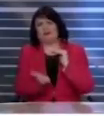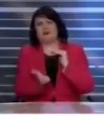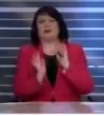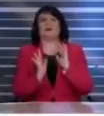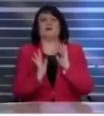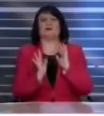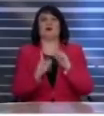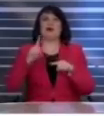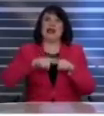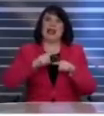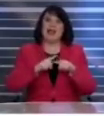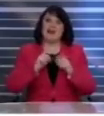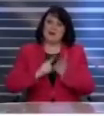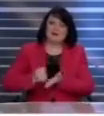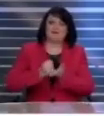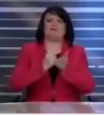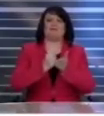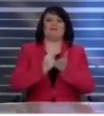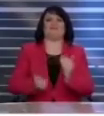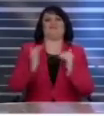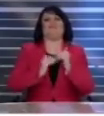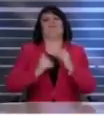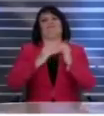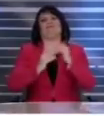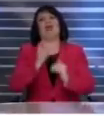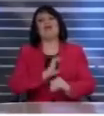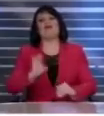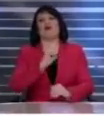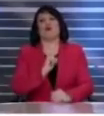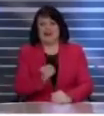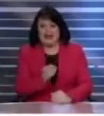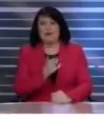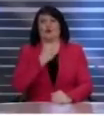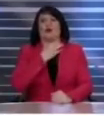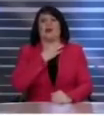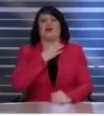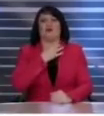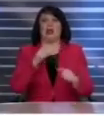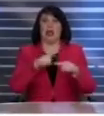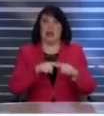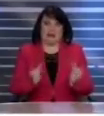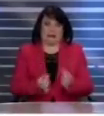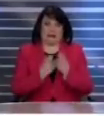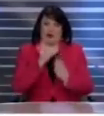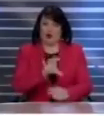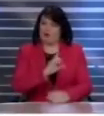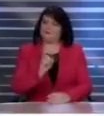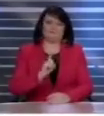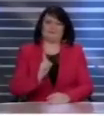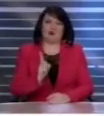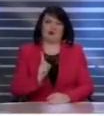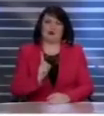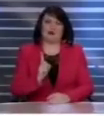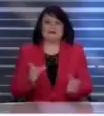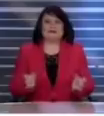χωρίς την Ευρώπη θα ήταν μια χώρα όπως οποιαδήποτε άλλη, ενώ η Ελλάδα δεν είναι μια οποιαδήποτε χώρα. Δεν